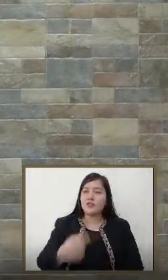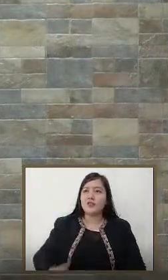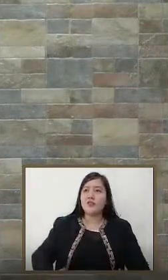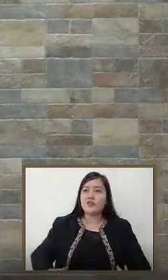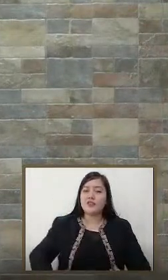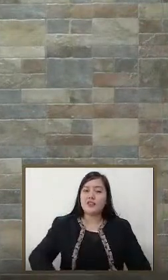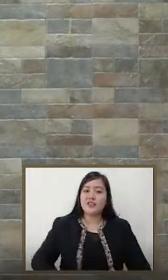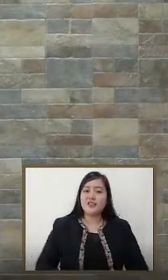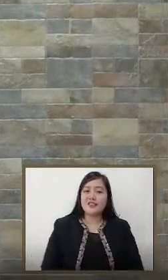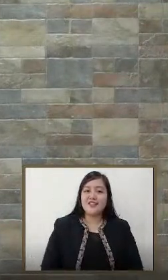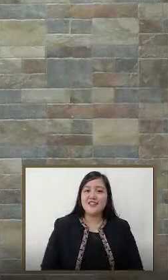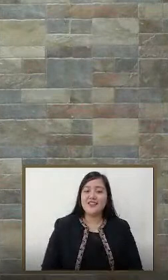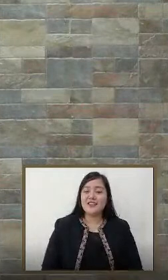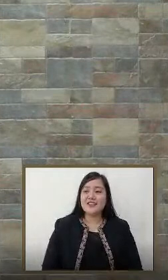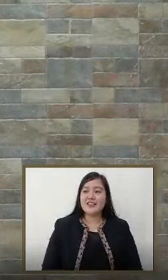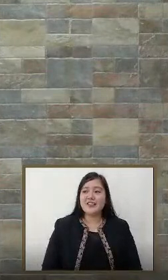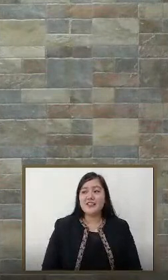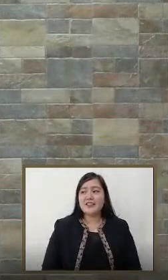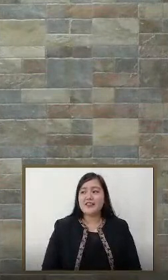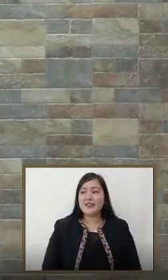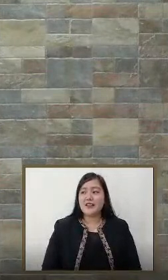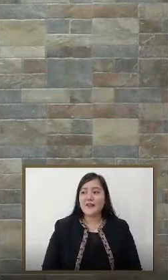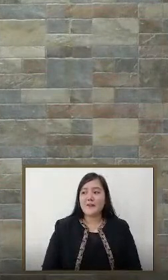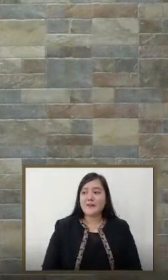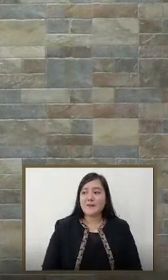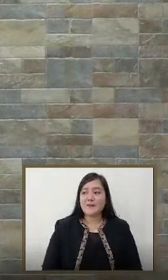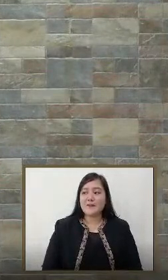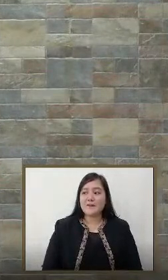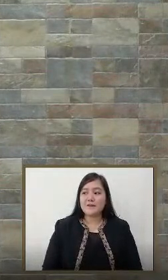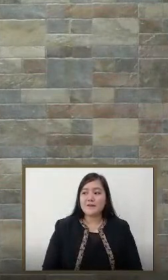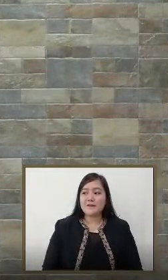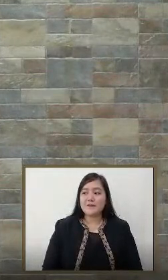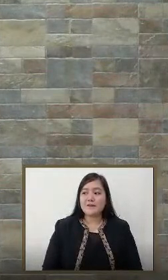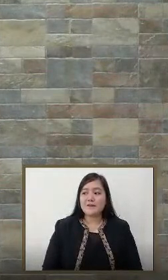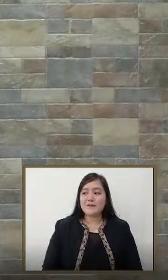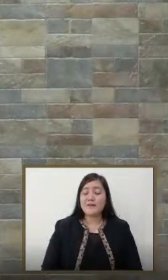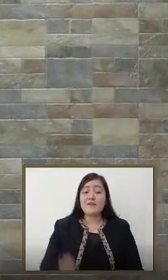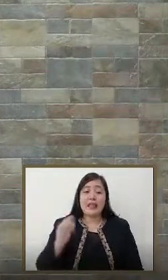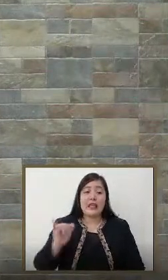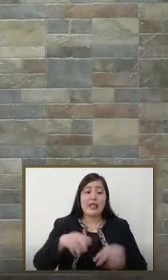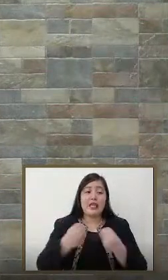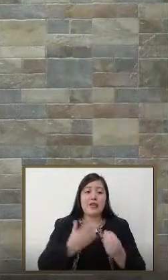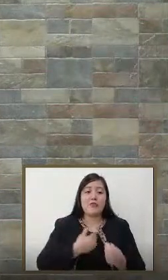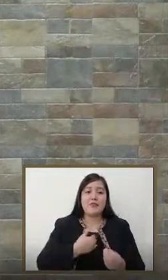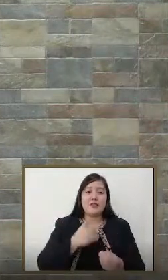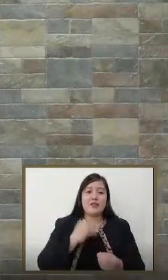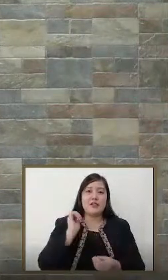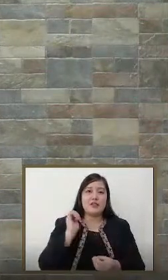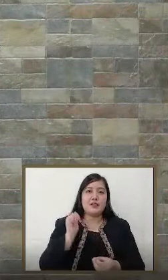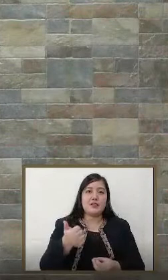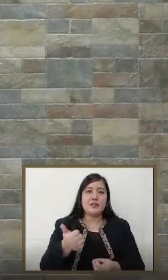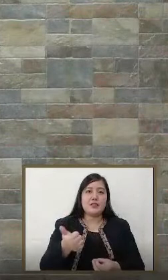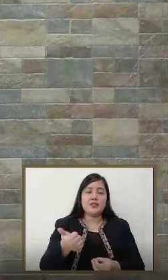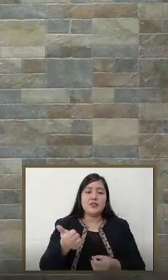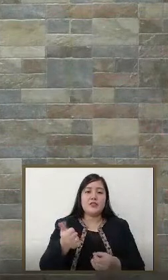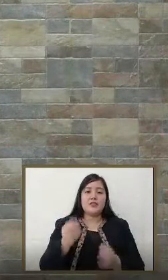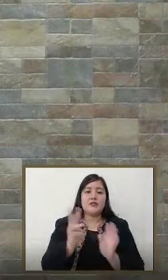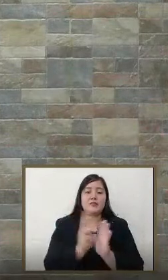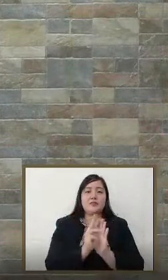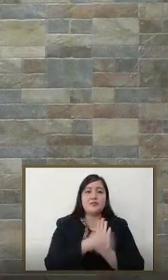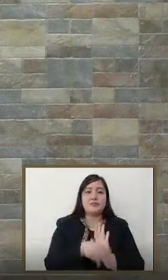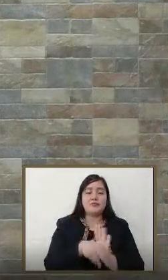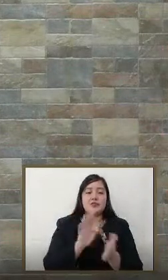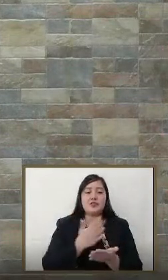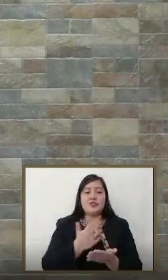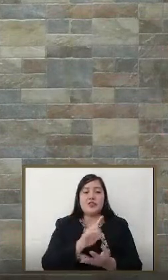magsalita. Pero binigyan ako ng 10 minutes. Nag-share na ako about the yung kaalaman natin pagdating sa